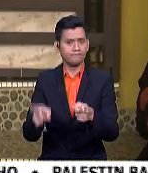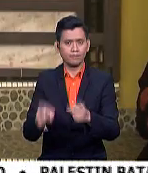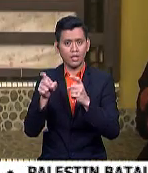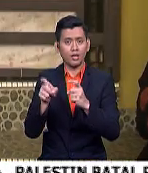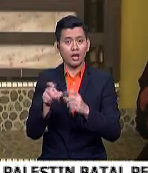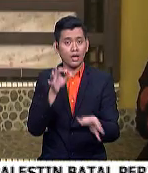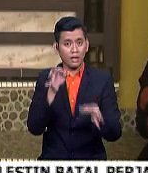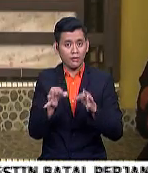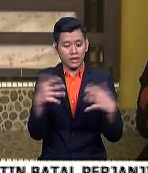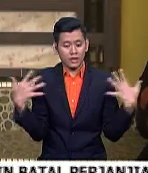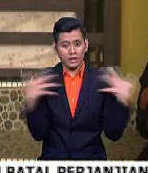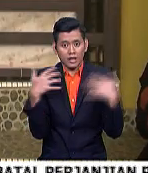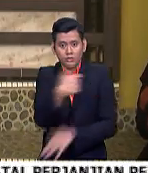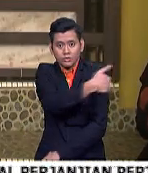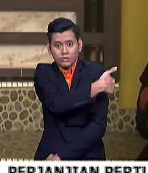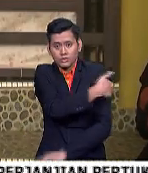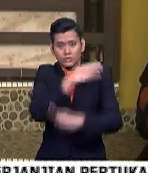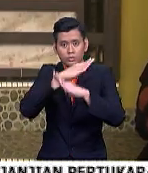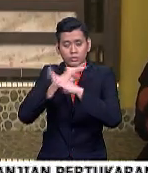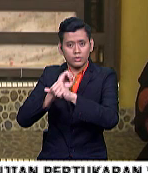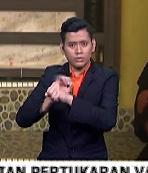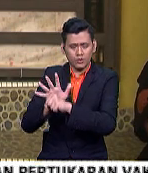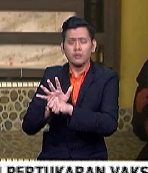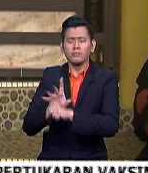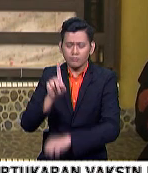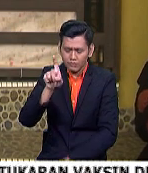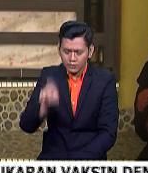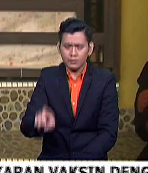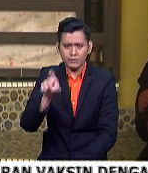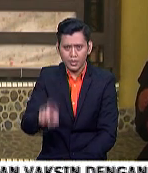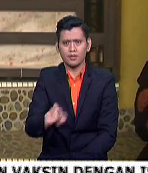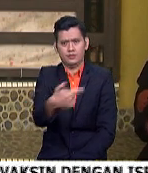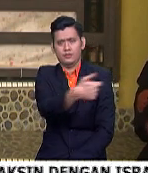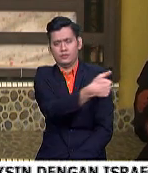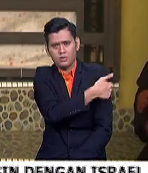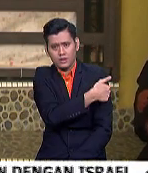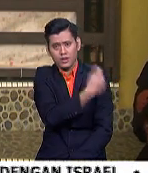vaksin, ambil lah untuk diri kita juga.